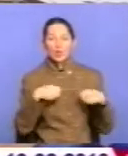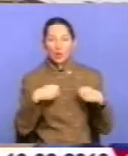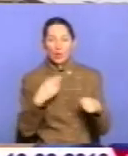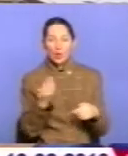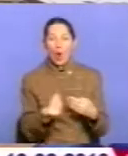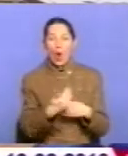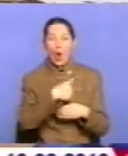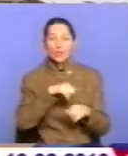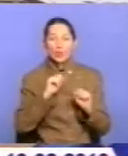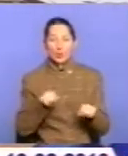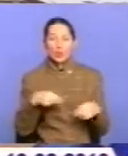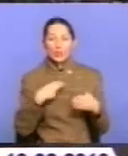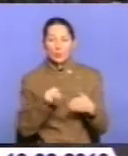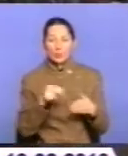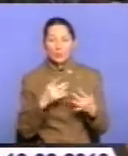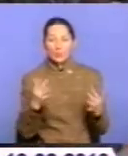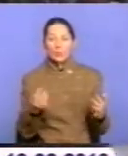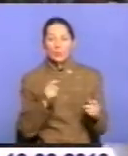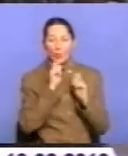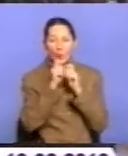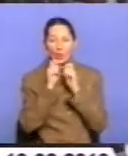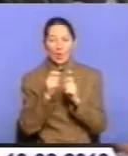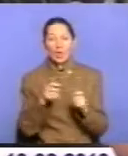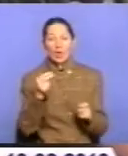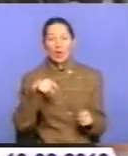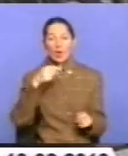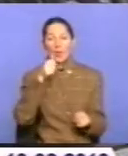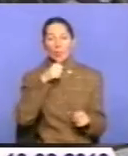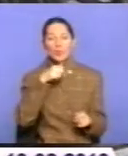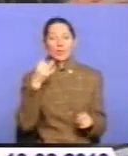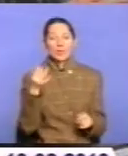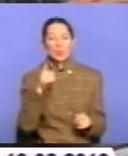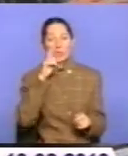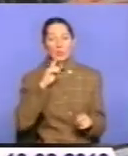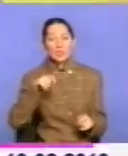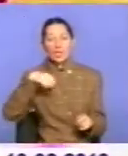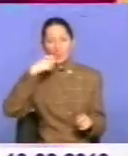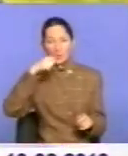гості зможуть придбати цікаві сувеніри і поласувати смачними стравами.